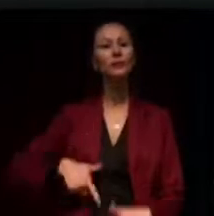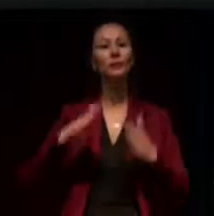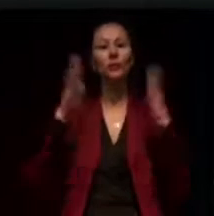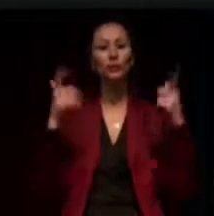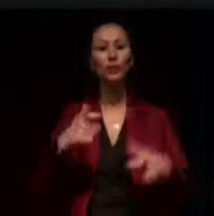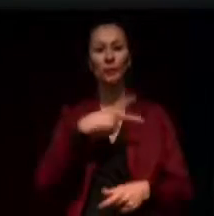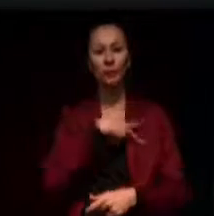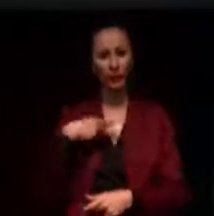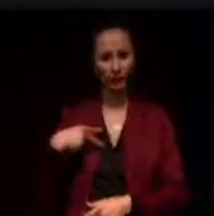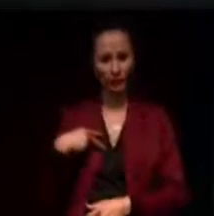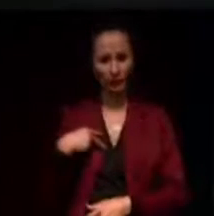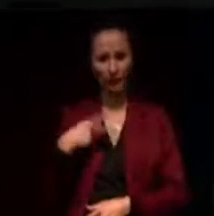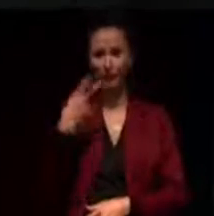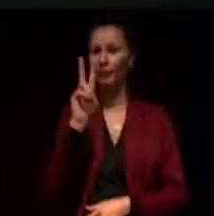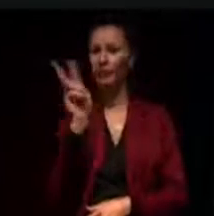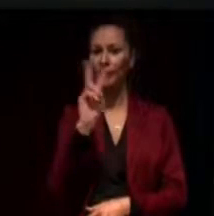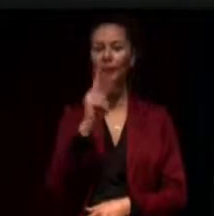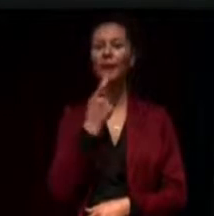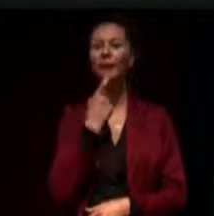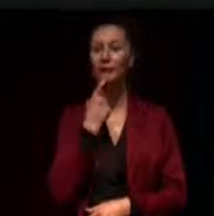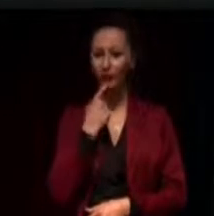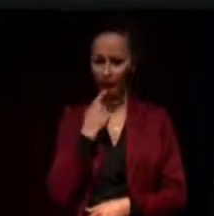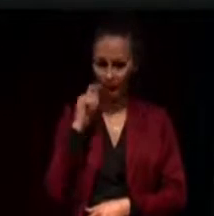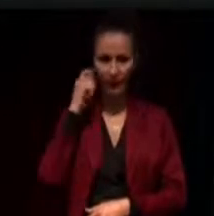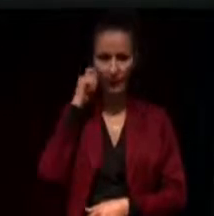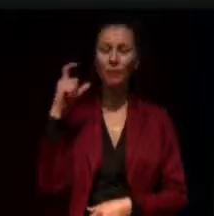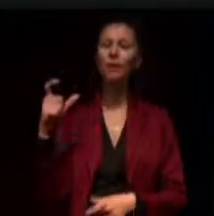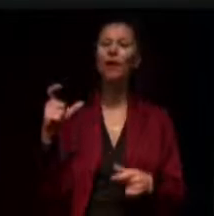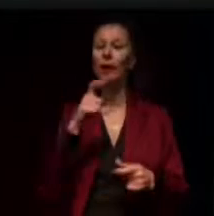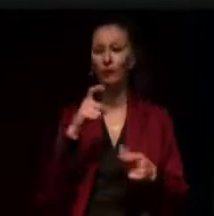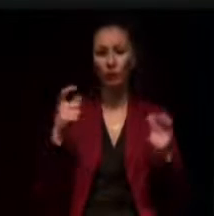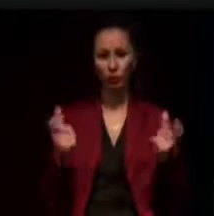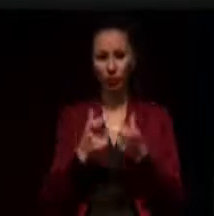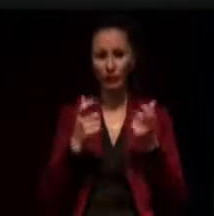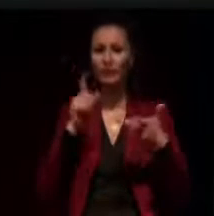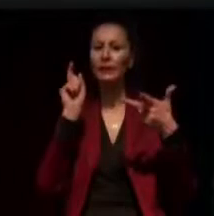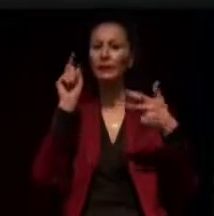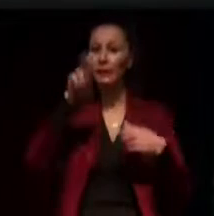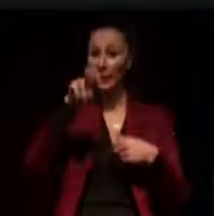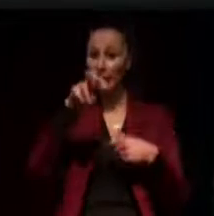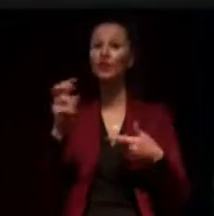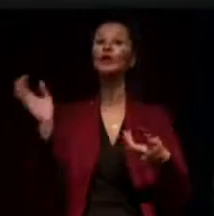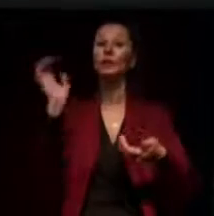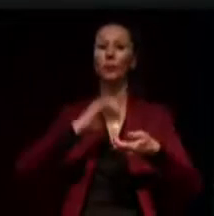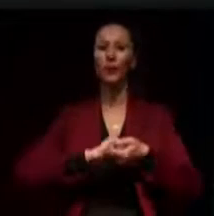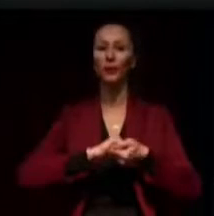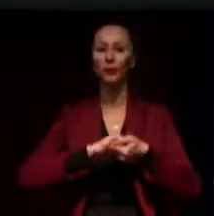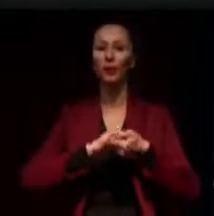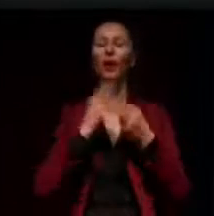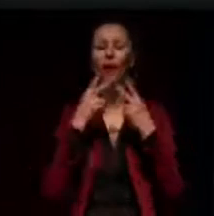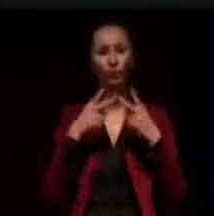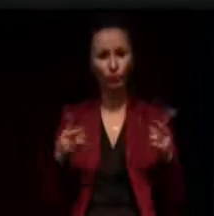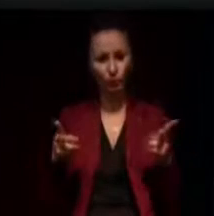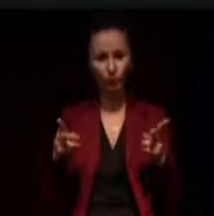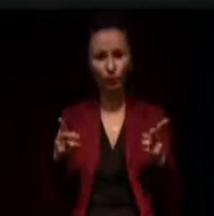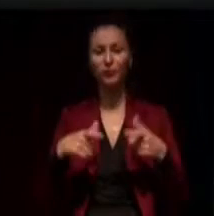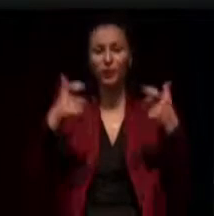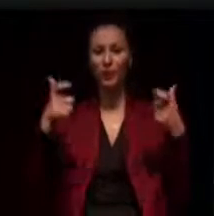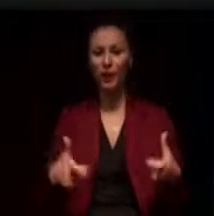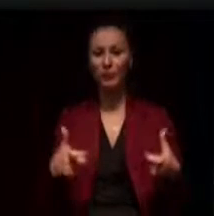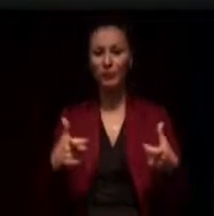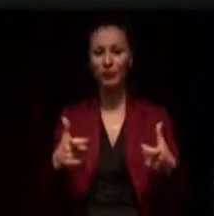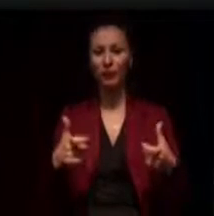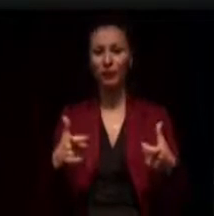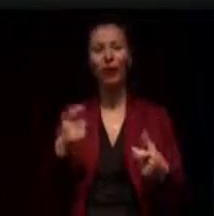İzmir Büyükşehir Belediyesi 2020 yılı Kasım ayı toplantısı 8. bileşimini açıyorum.